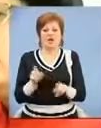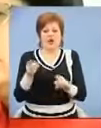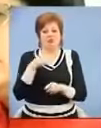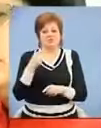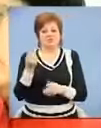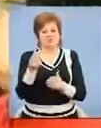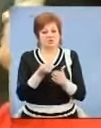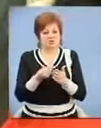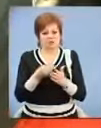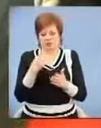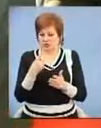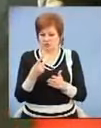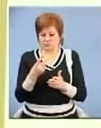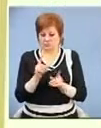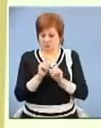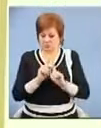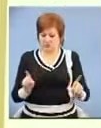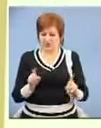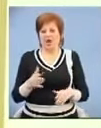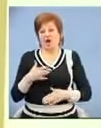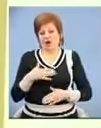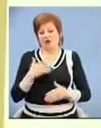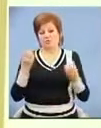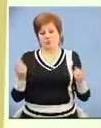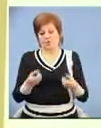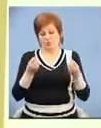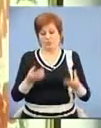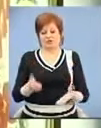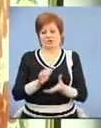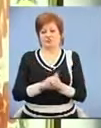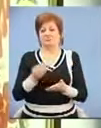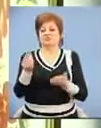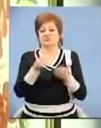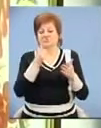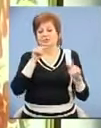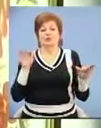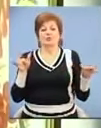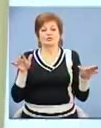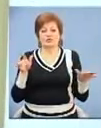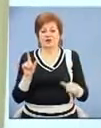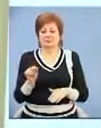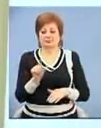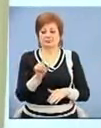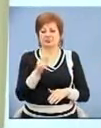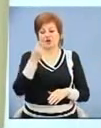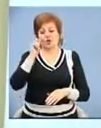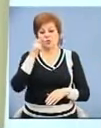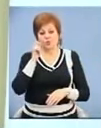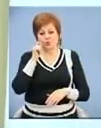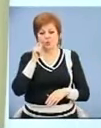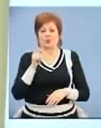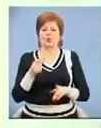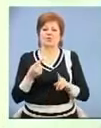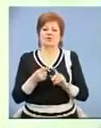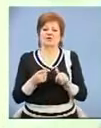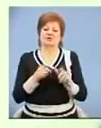малювання видається страшною екзотикою. А для нас це знайомі з дитинства мальви, птахи, на щастя, у парі, а ось цибулинка із